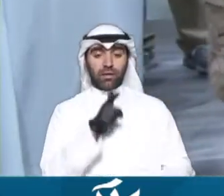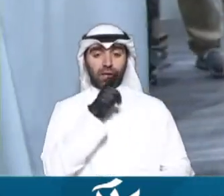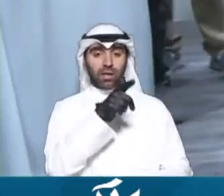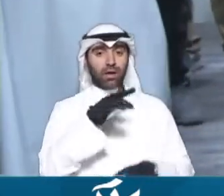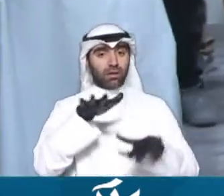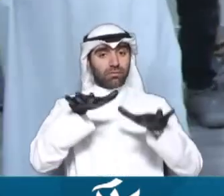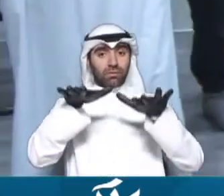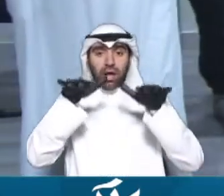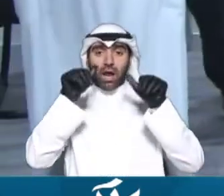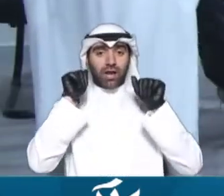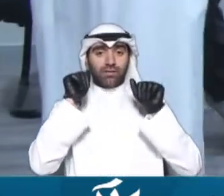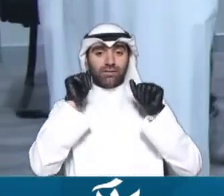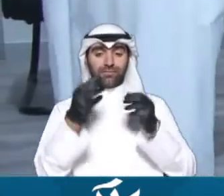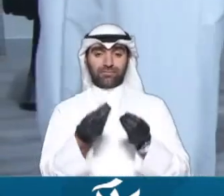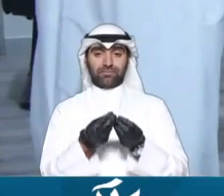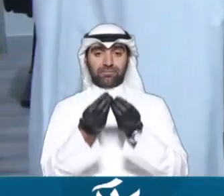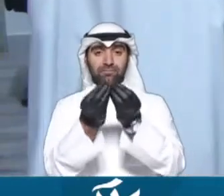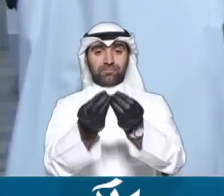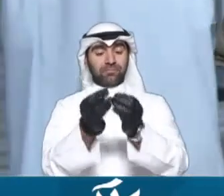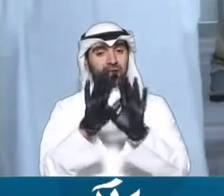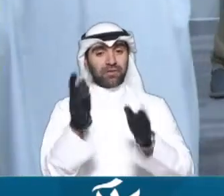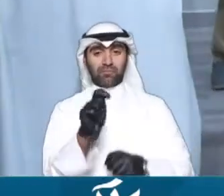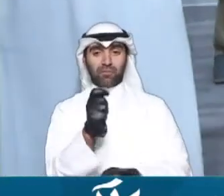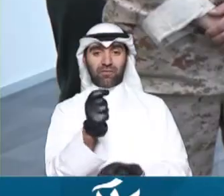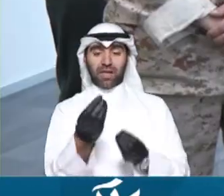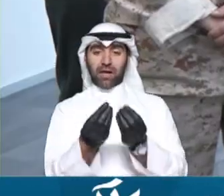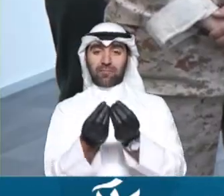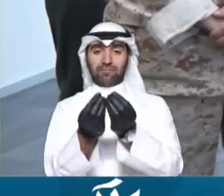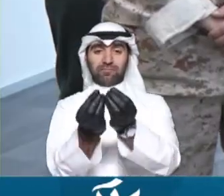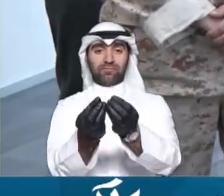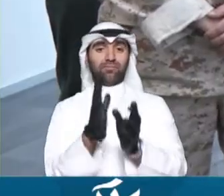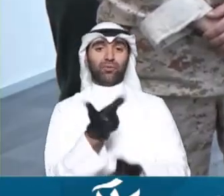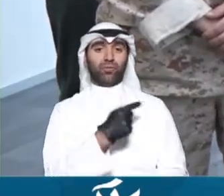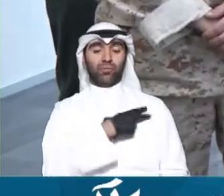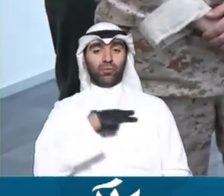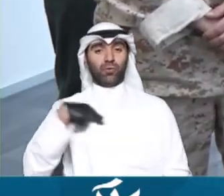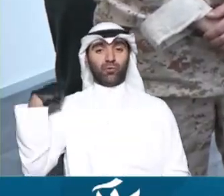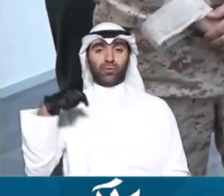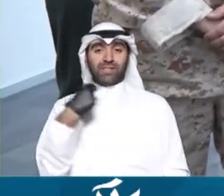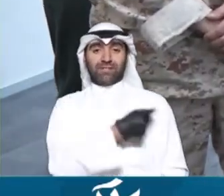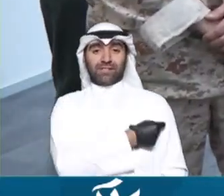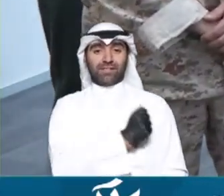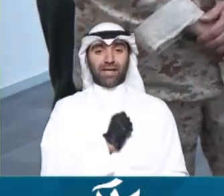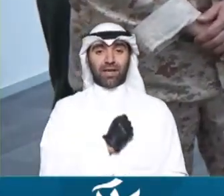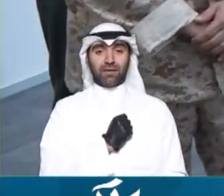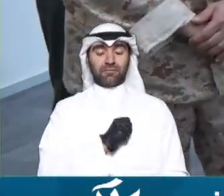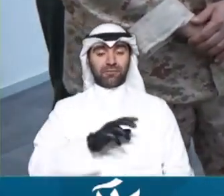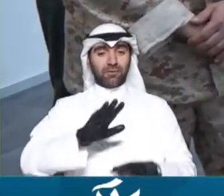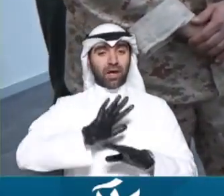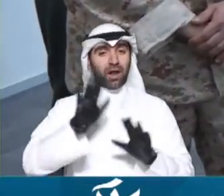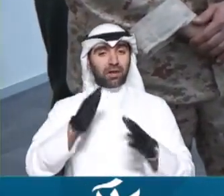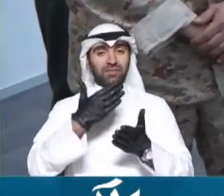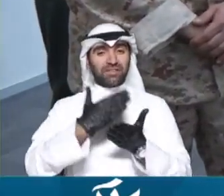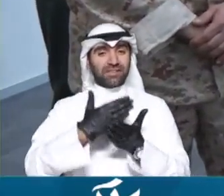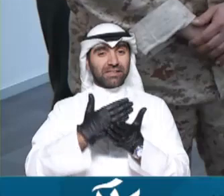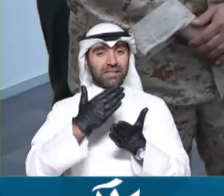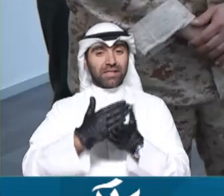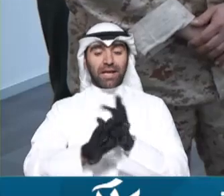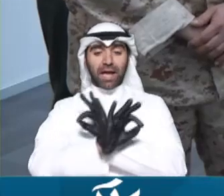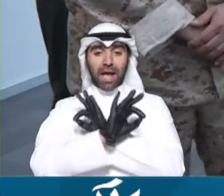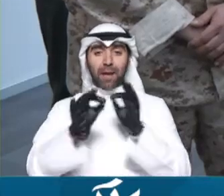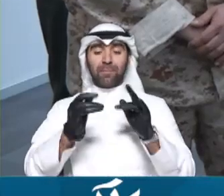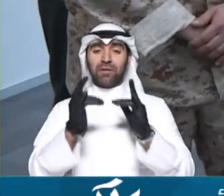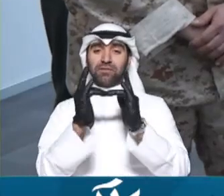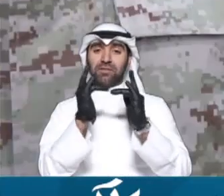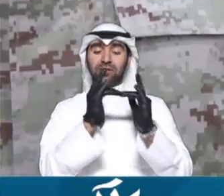بهدف استخدامها كمحجر صحي، وذلك بعد انتهاء أعمال الإعداد والتجهيز لها وفقا لمتطلبات وشروط